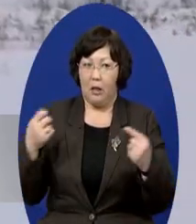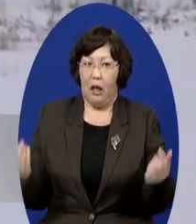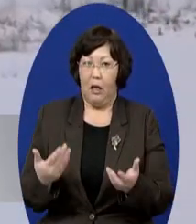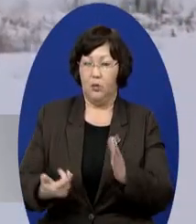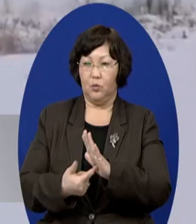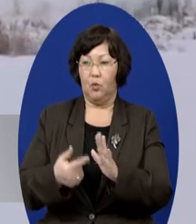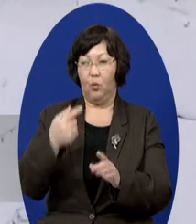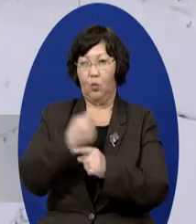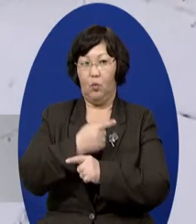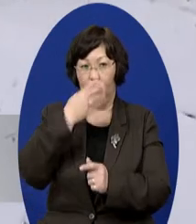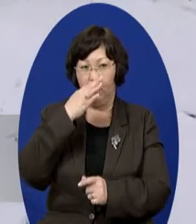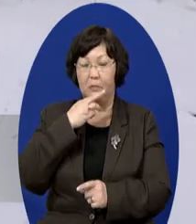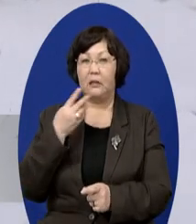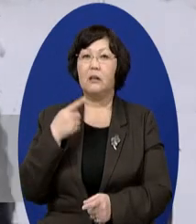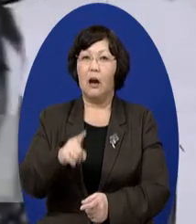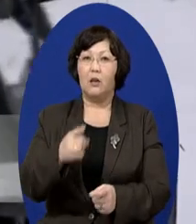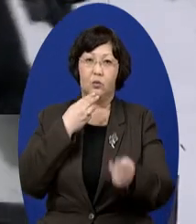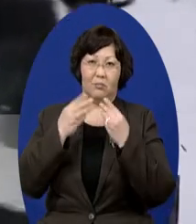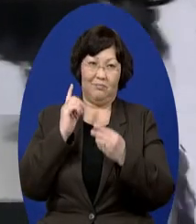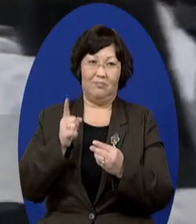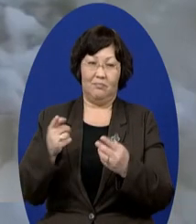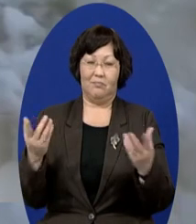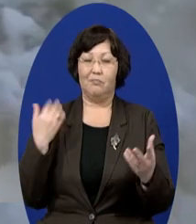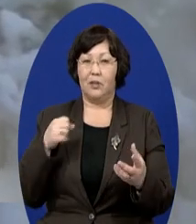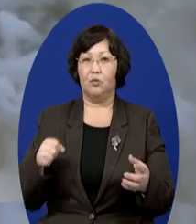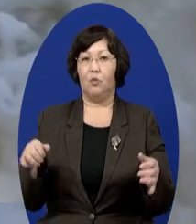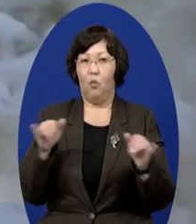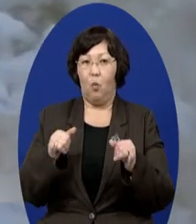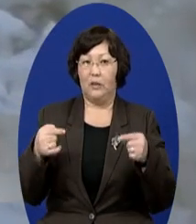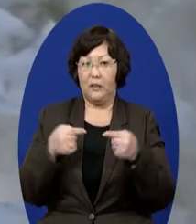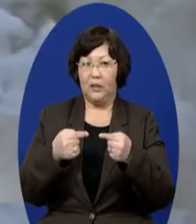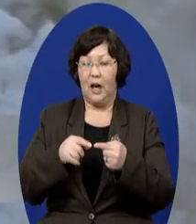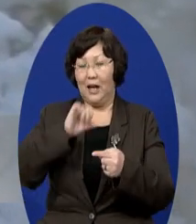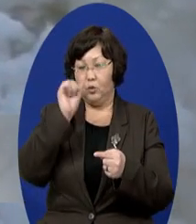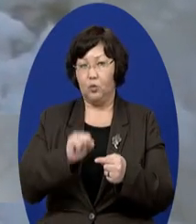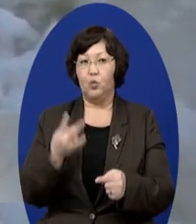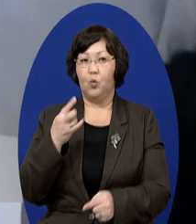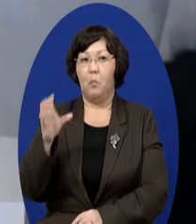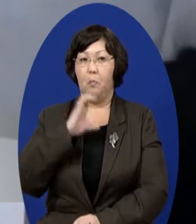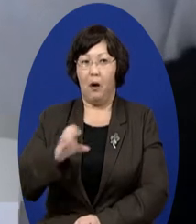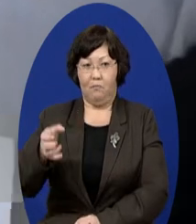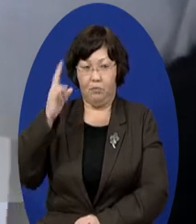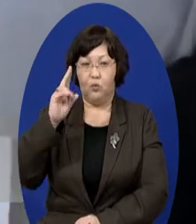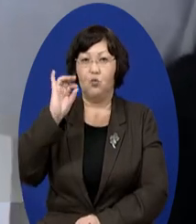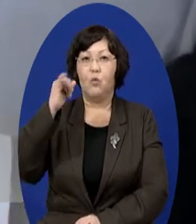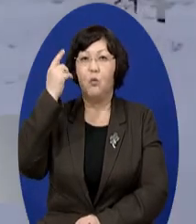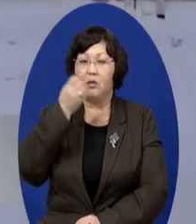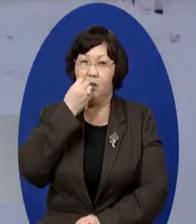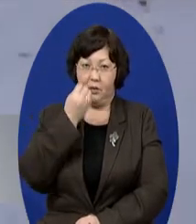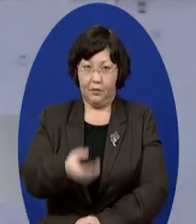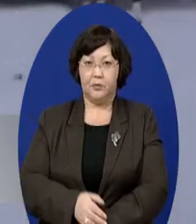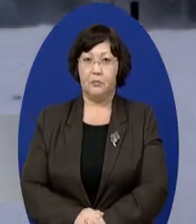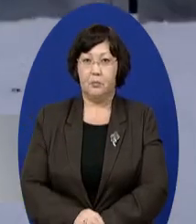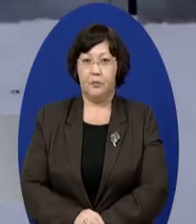үндэслэхгүй мэдээллүүдийг шүүмжилж байсан. Үүнээс гадна хоёр улсын хурцтмал асуудлаар нэгдсэн үндэсний байгууллагын тэргүүн дараах байр суурийг илэрхийлж